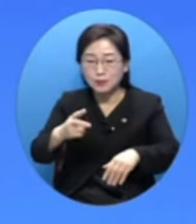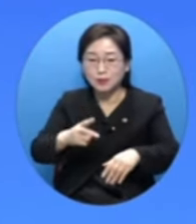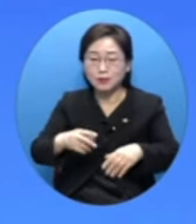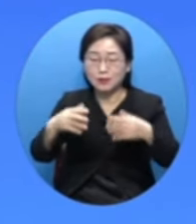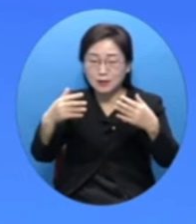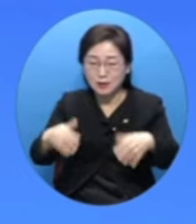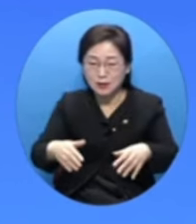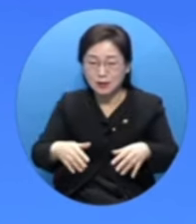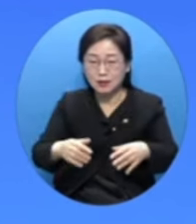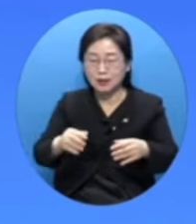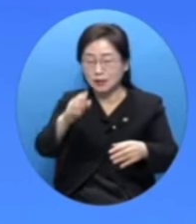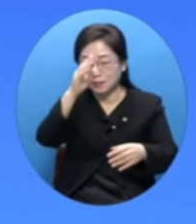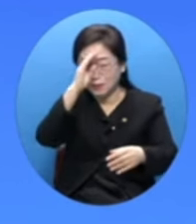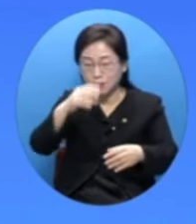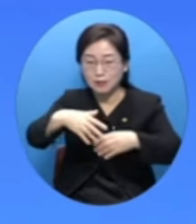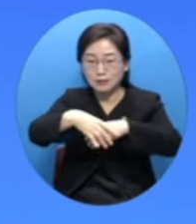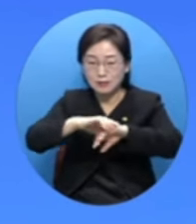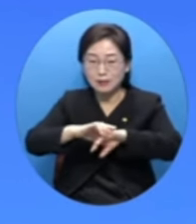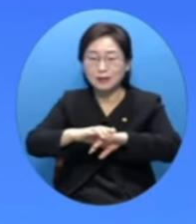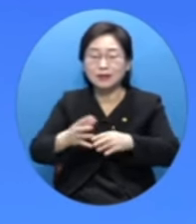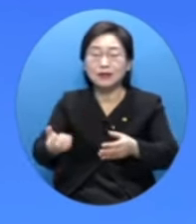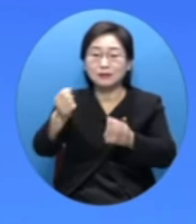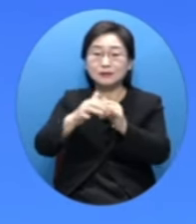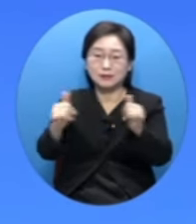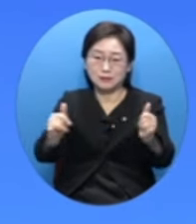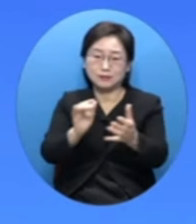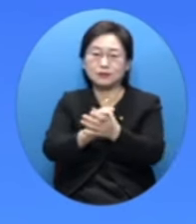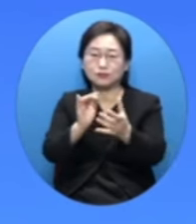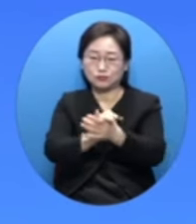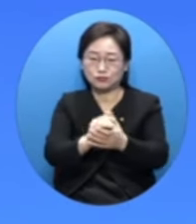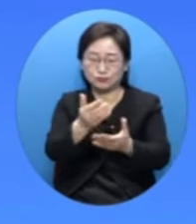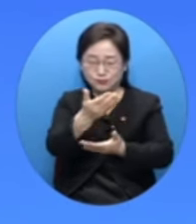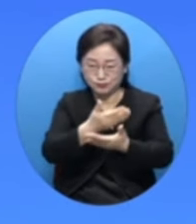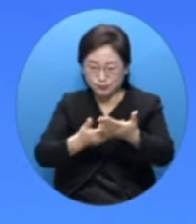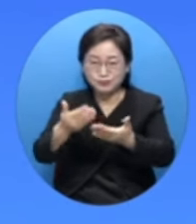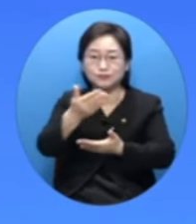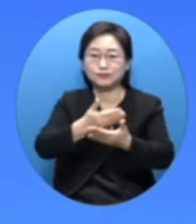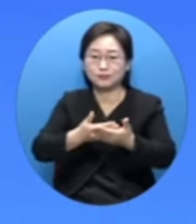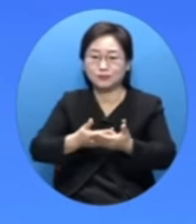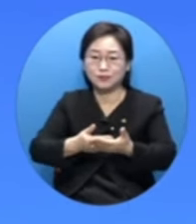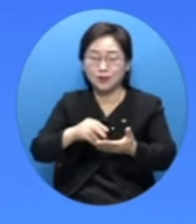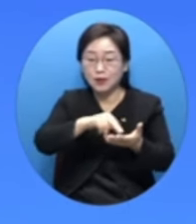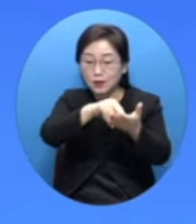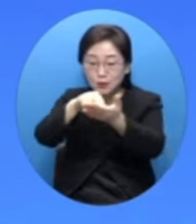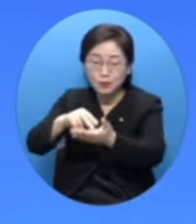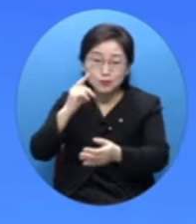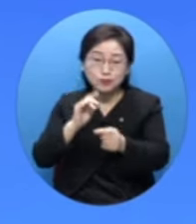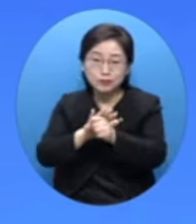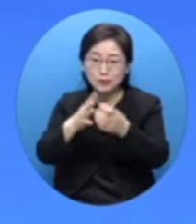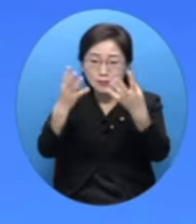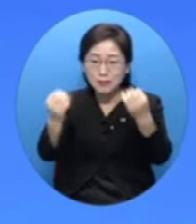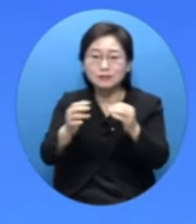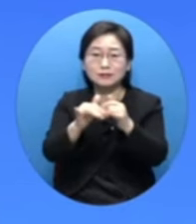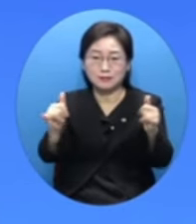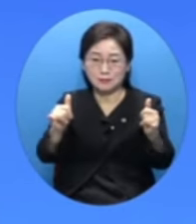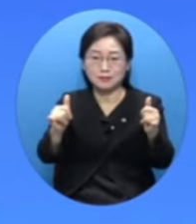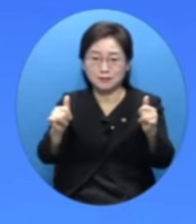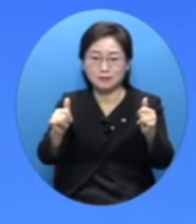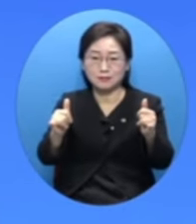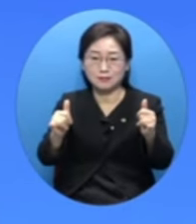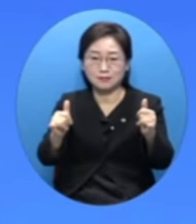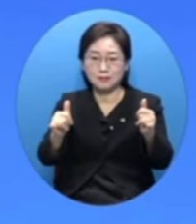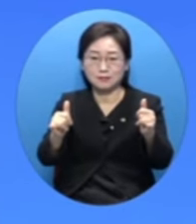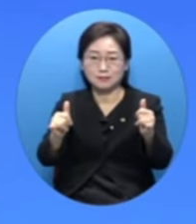자, 이런 사람들의 친구가 되어주셨습니다. 이렇게 불쌍히 사는 많은 사람들에게